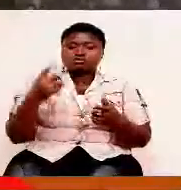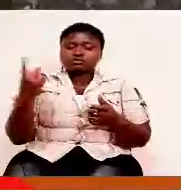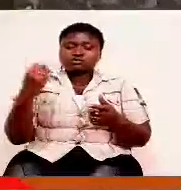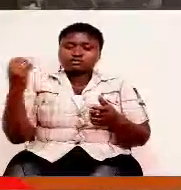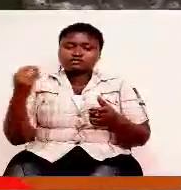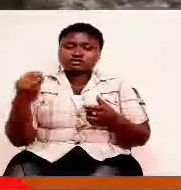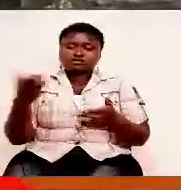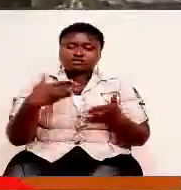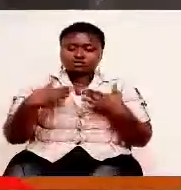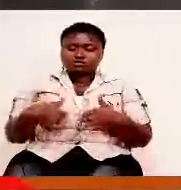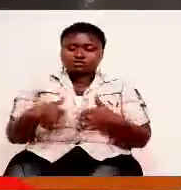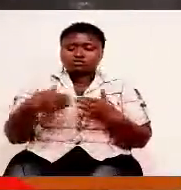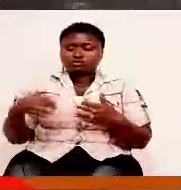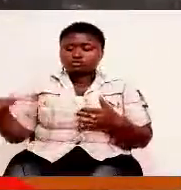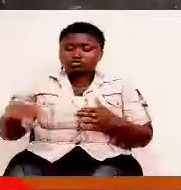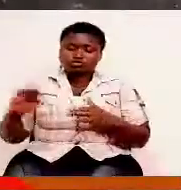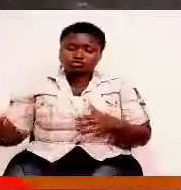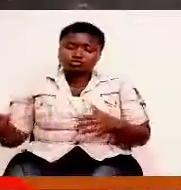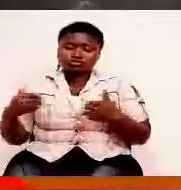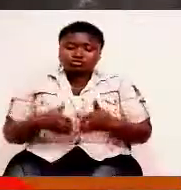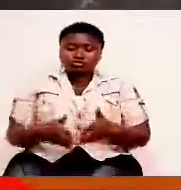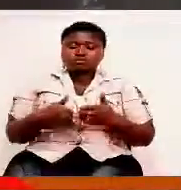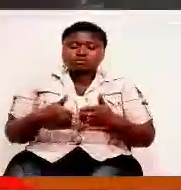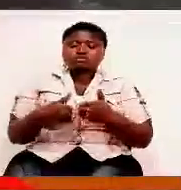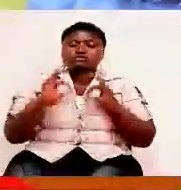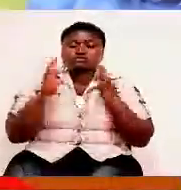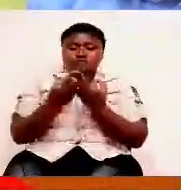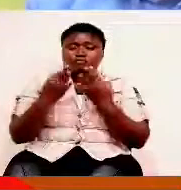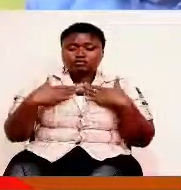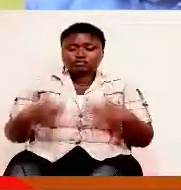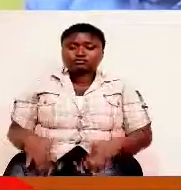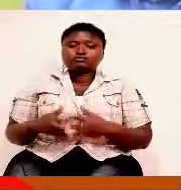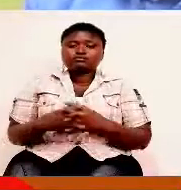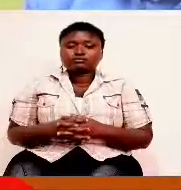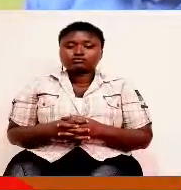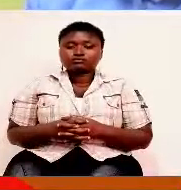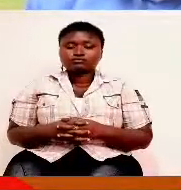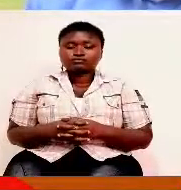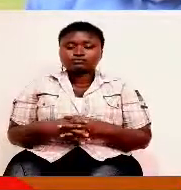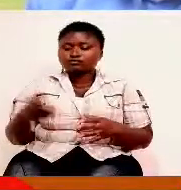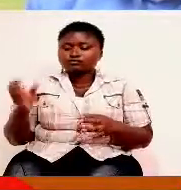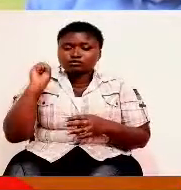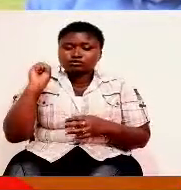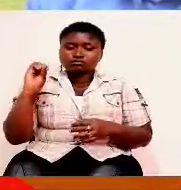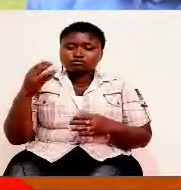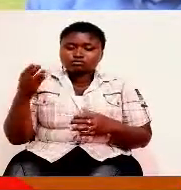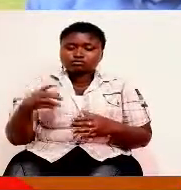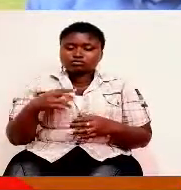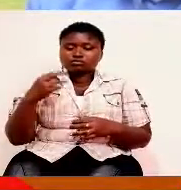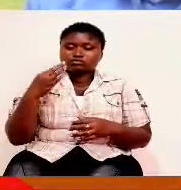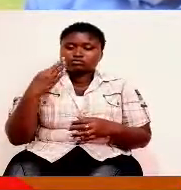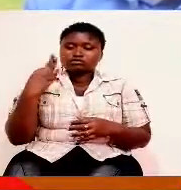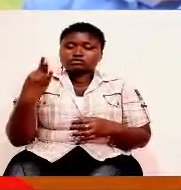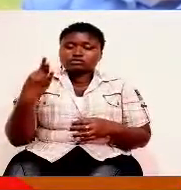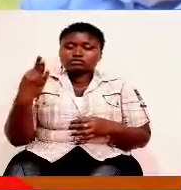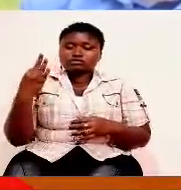ciana kuhamwo na kunyamario kimwirini ando a family. So around